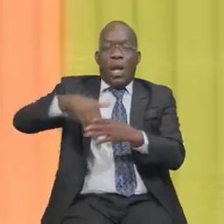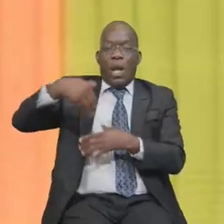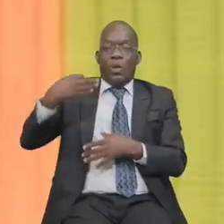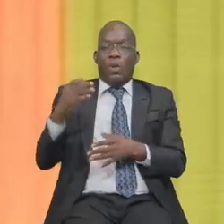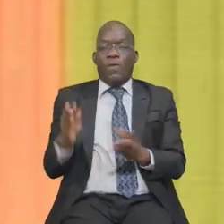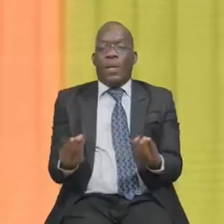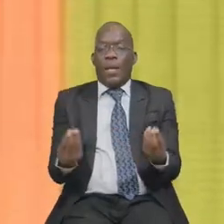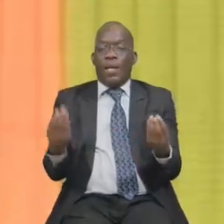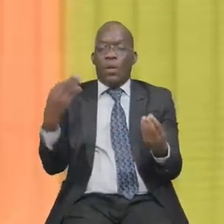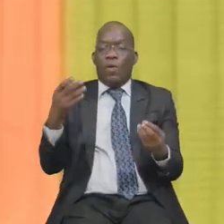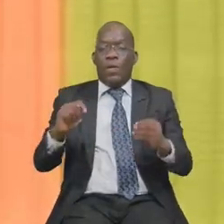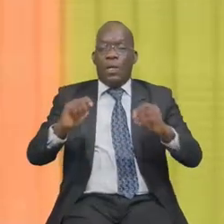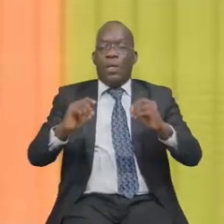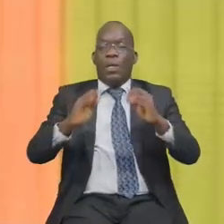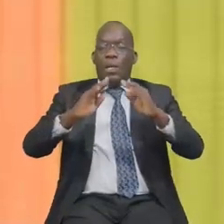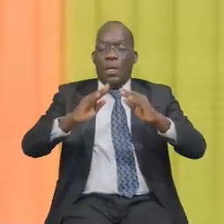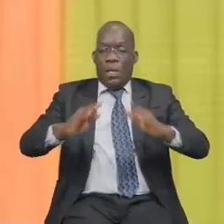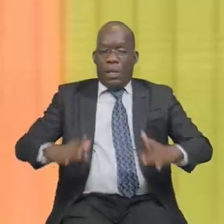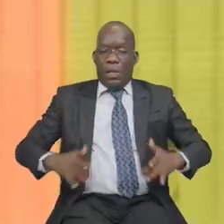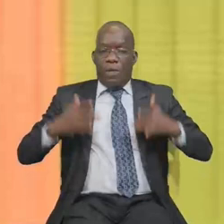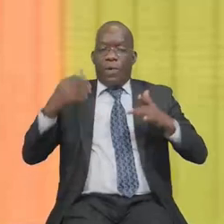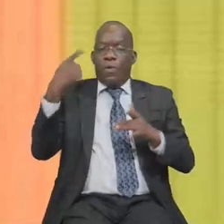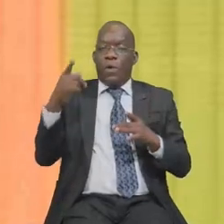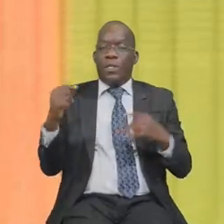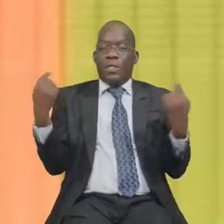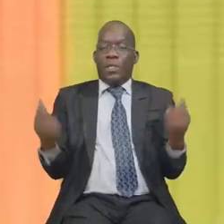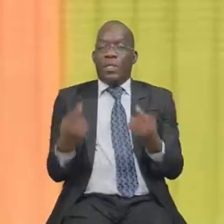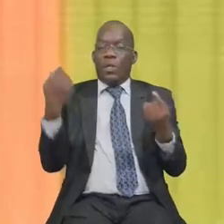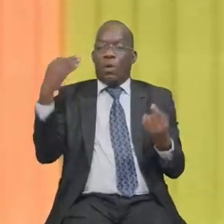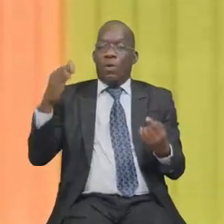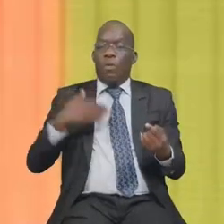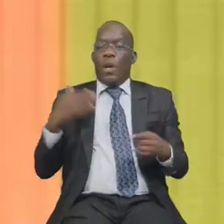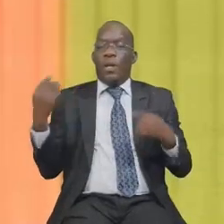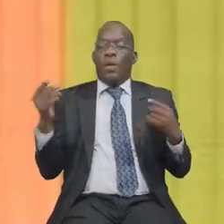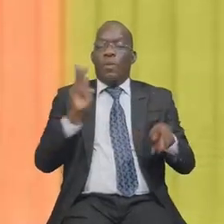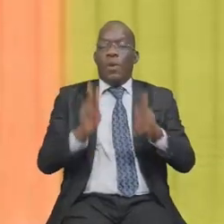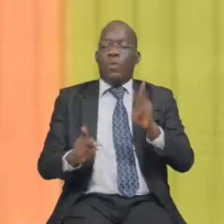frappé pour les péchés de mon peuple.